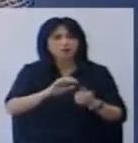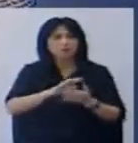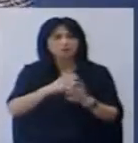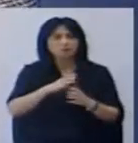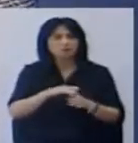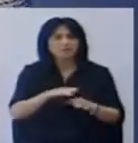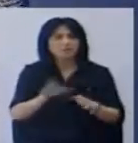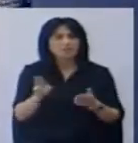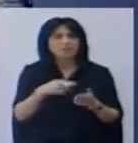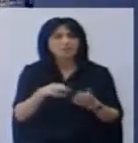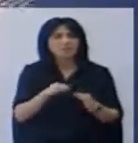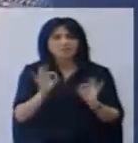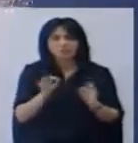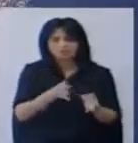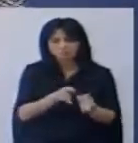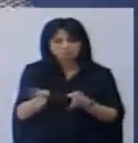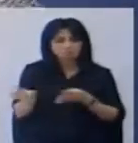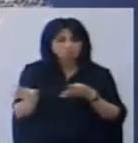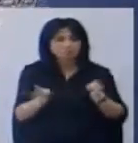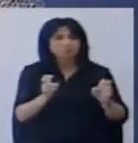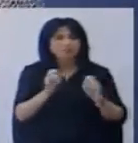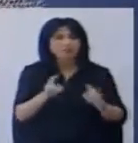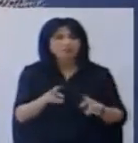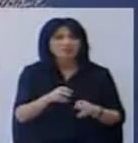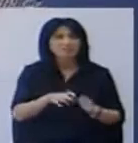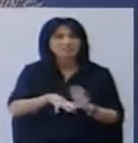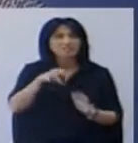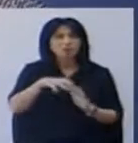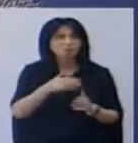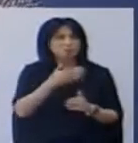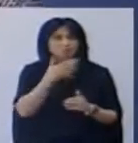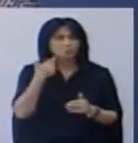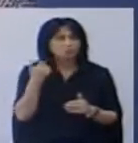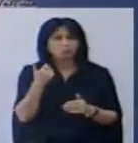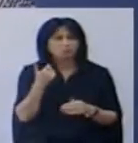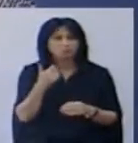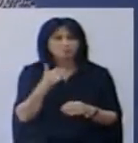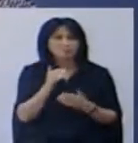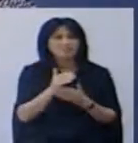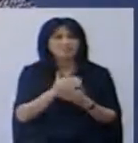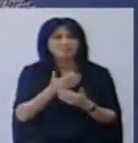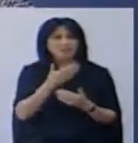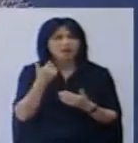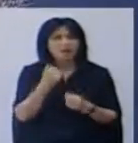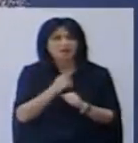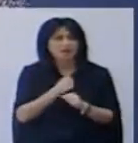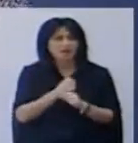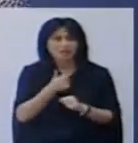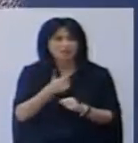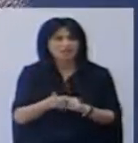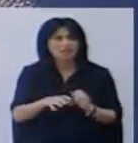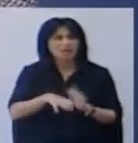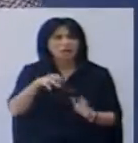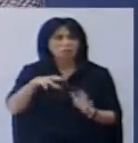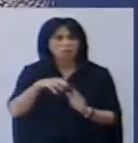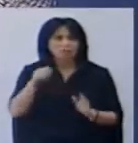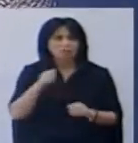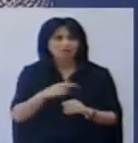არის გათვლილი სატუმბი სადგურების ბევრი რაოდენობა არშველის ფოთს. სისტემაში არ არის მოყვანილი სამუშაოები, იმიტომ